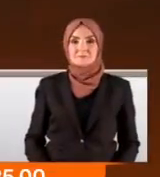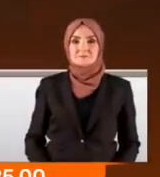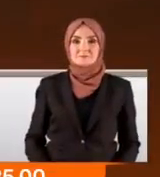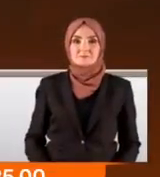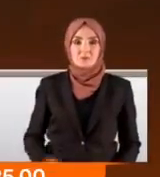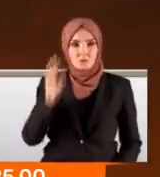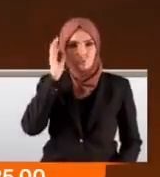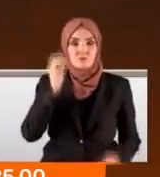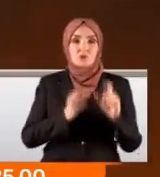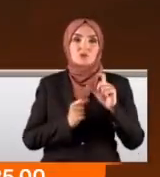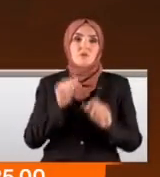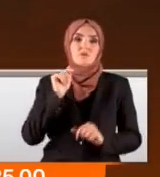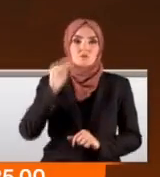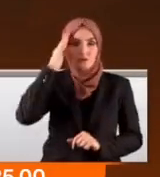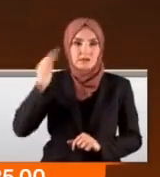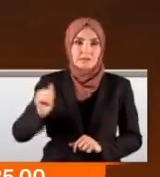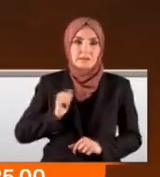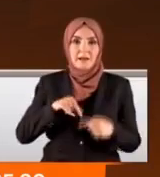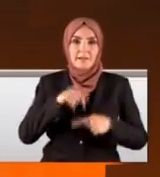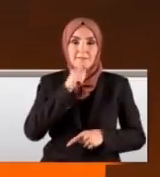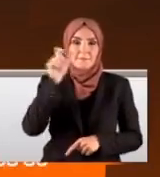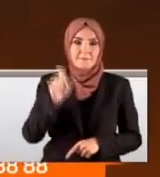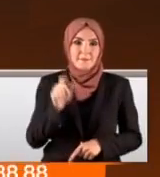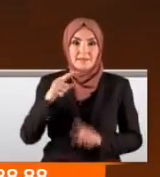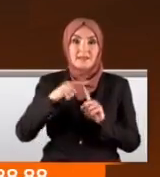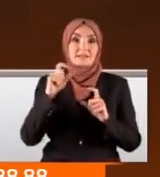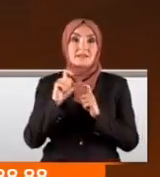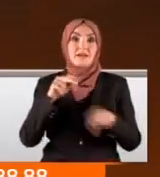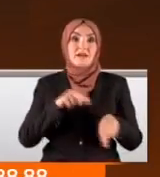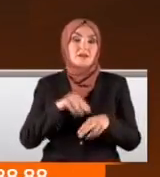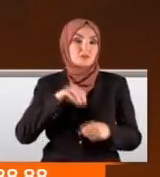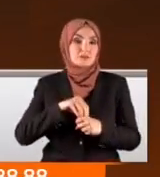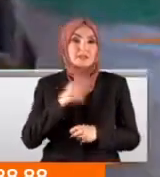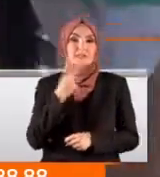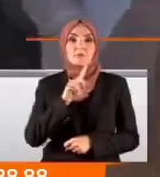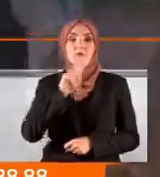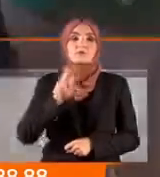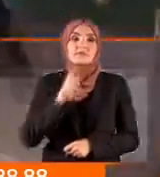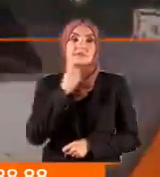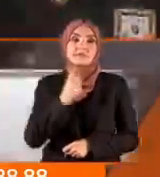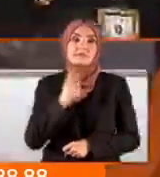Uzman çavuş Halil Çelebi, Türk Silahlı Kuvvetleri'nde 2018 yılında göreve başlamıştı.